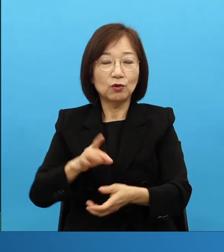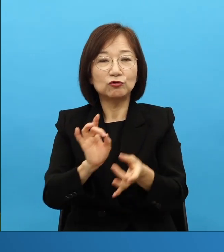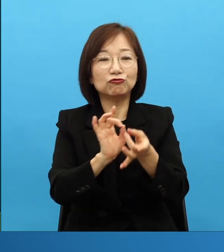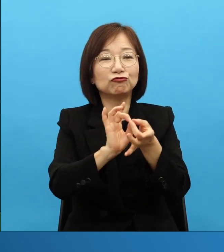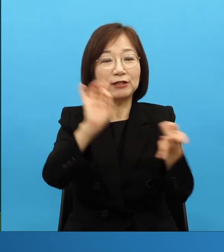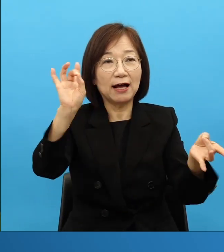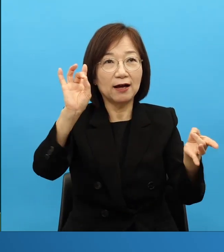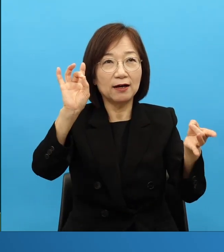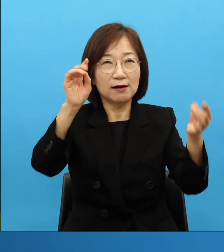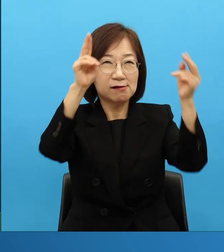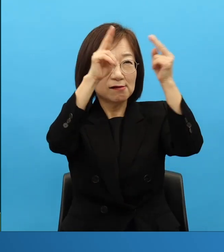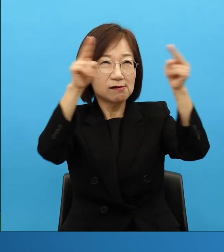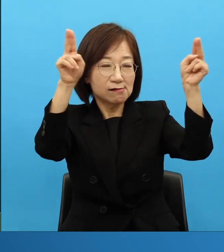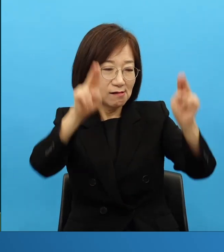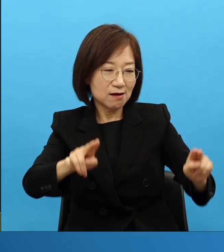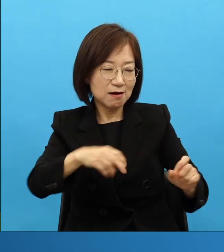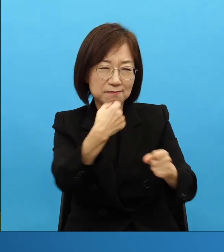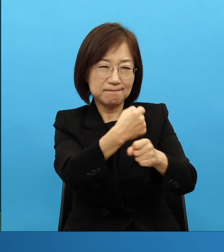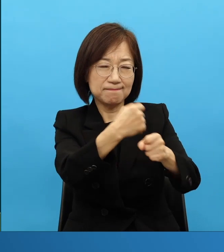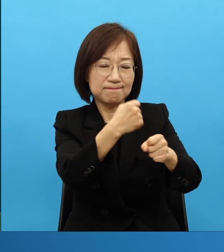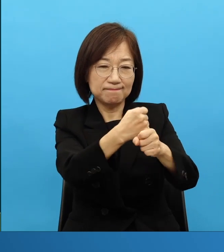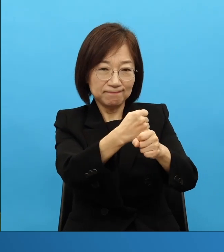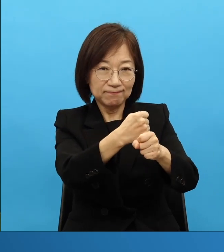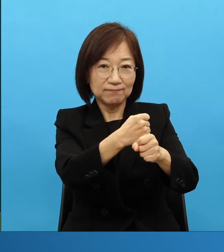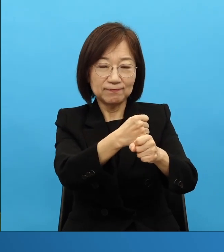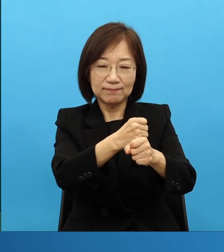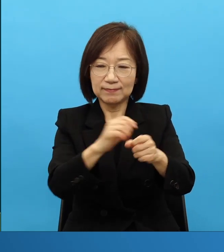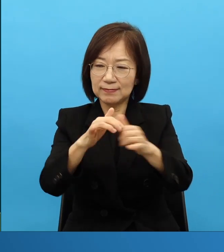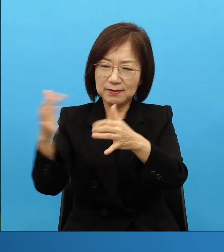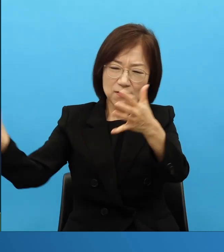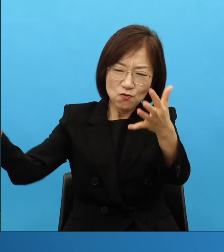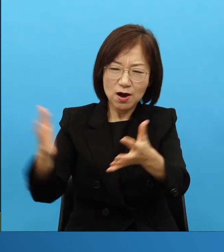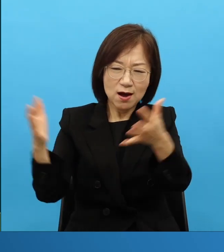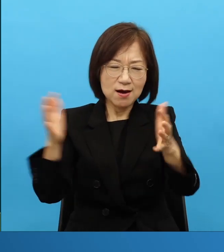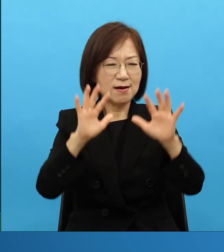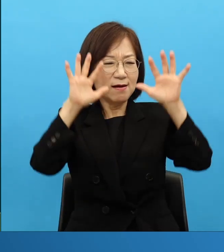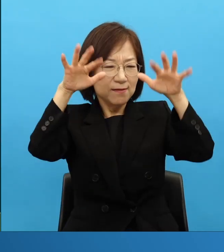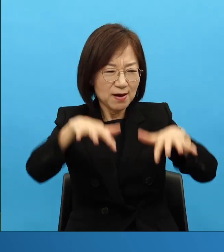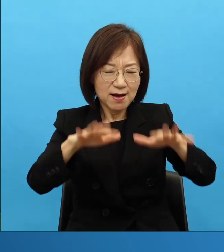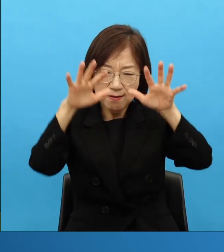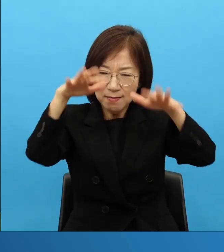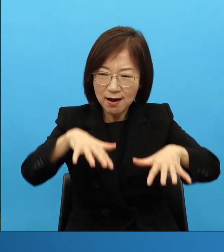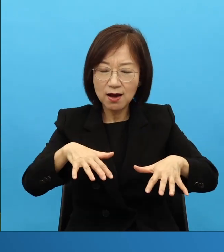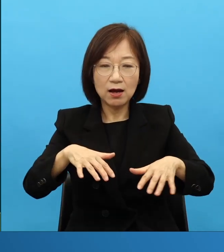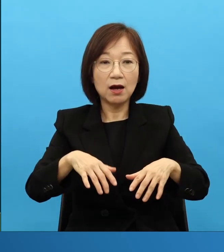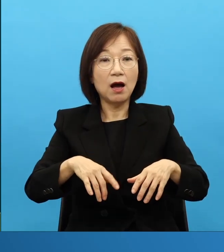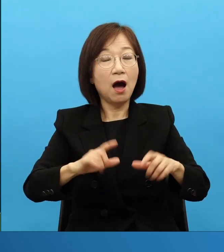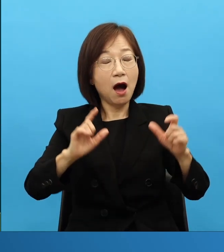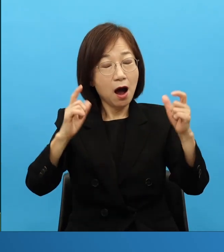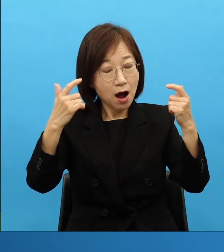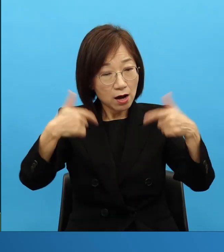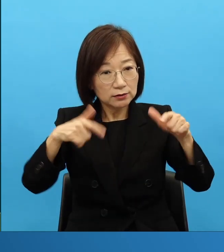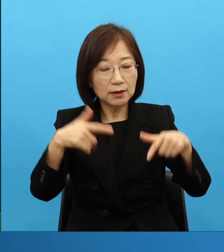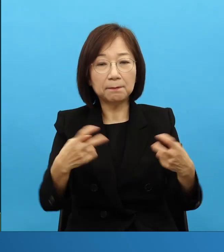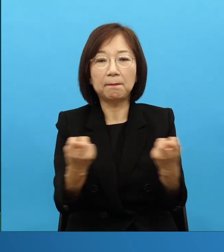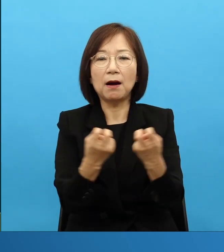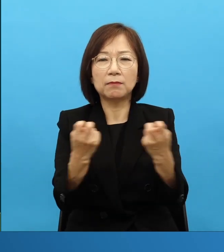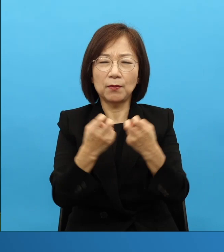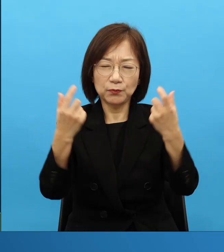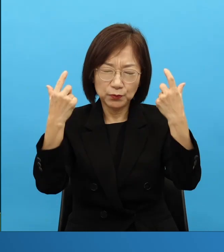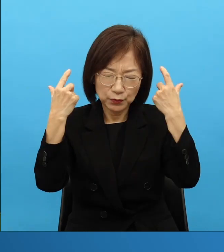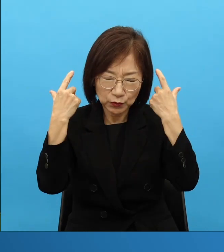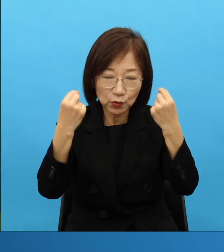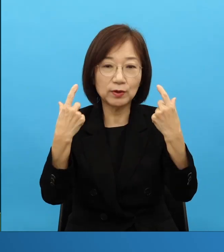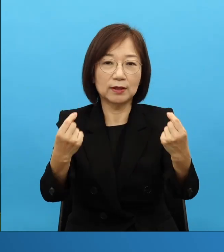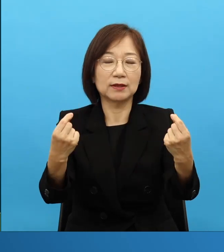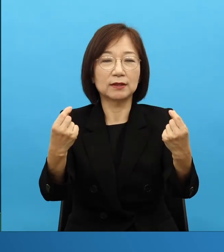만들어서 사람들 막 통합운동 시키고 굴복 시키고 그랬어요. 언제든지 그랬어요. They created large shrines and